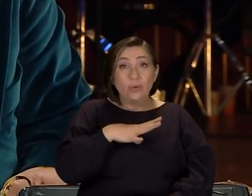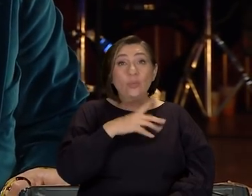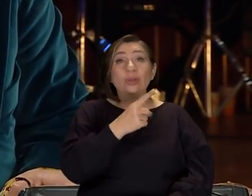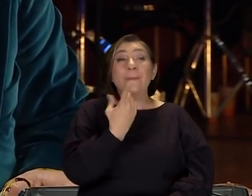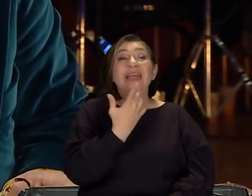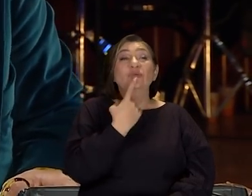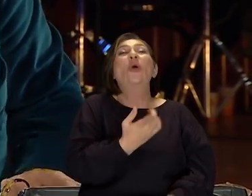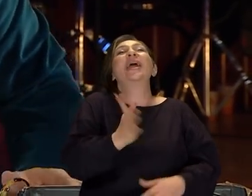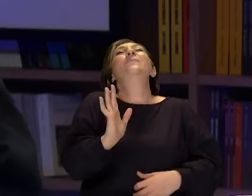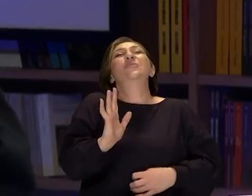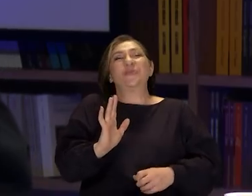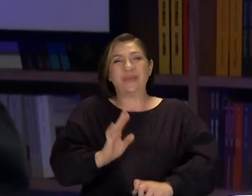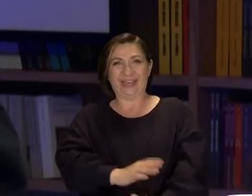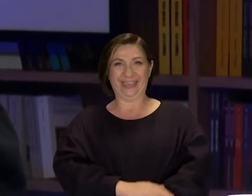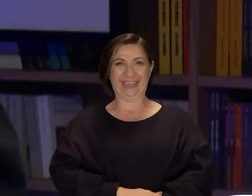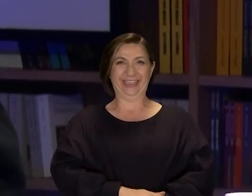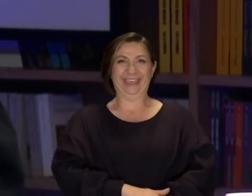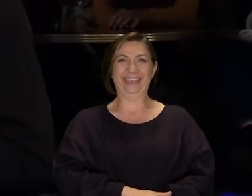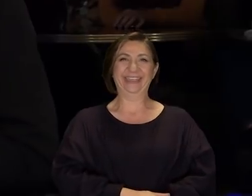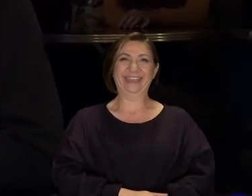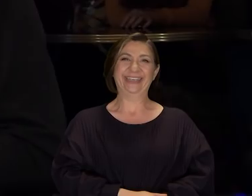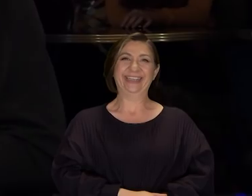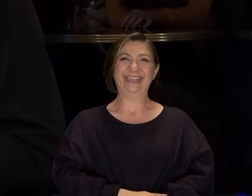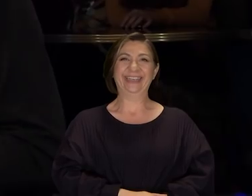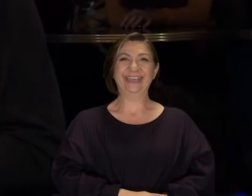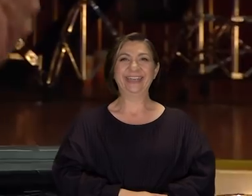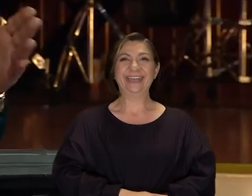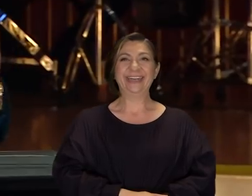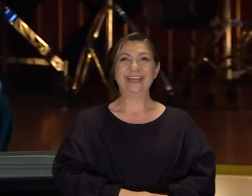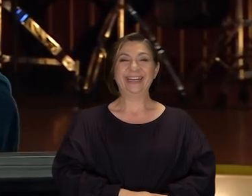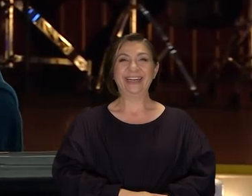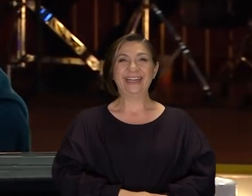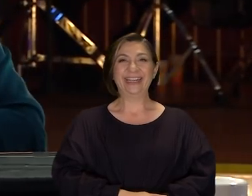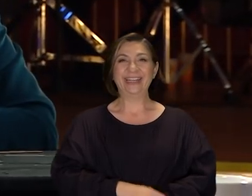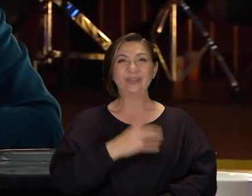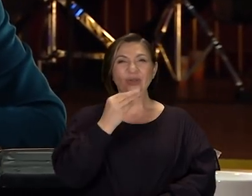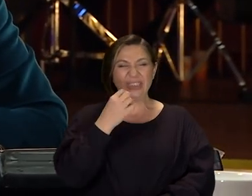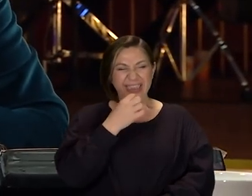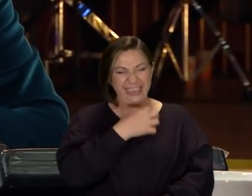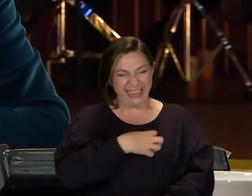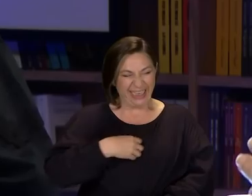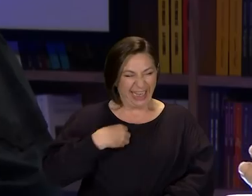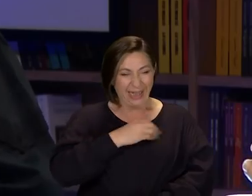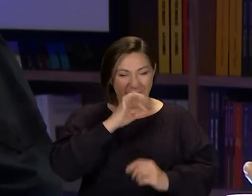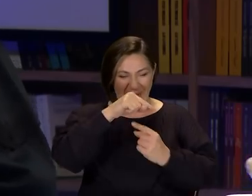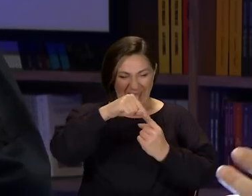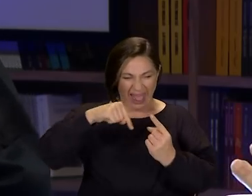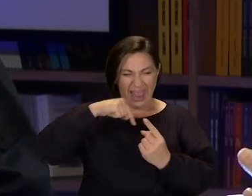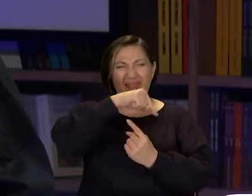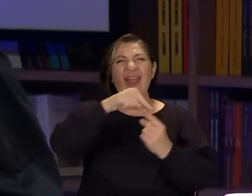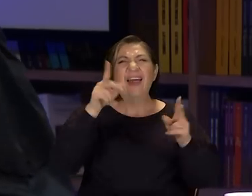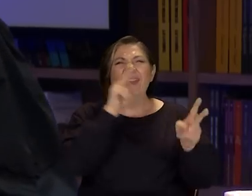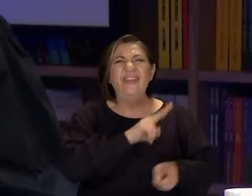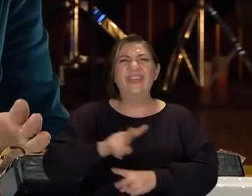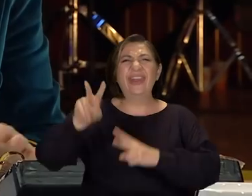bile söyleyemiyorum. Kısır döngünün içinde kaldı. Çok iğrenç. Kısır döngüde dönüyor. Yani ve